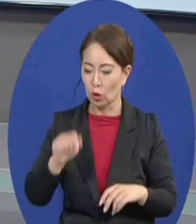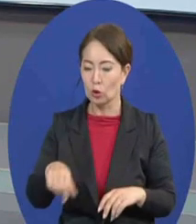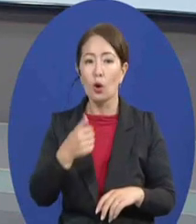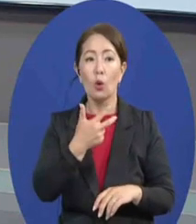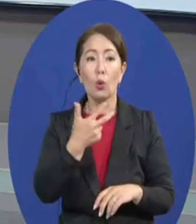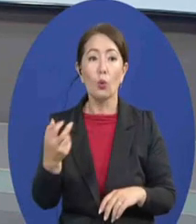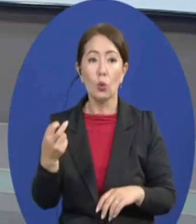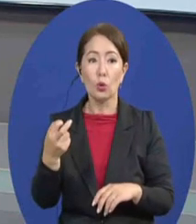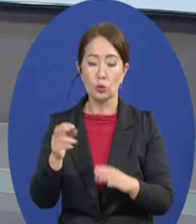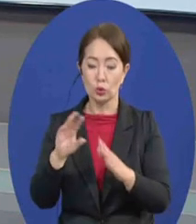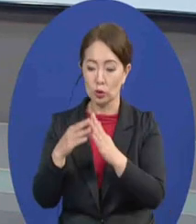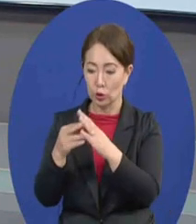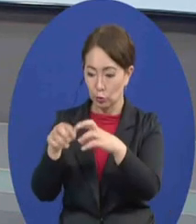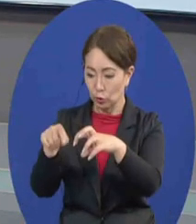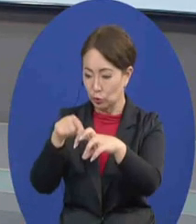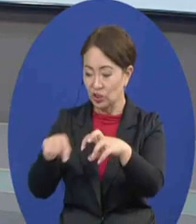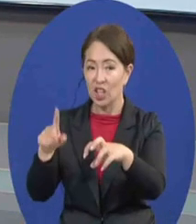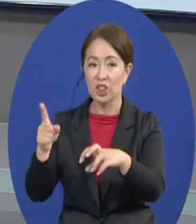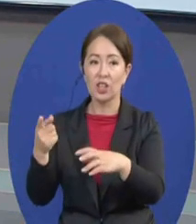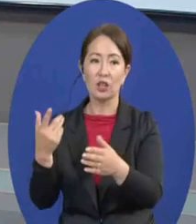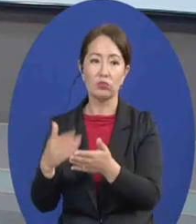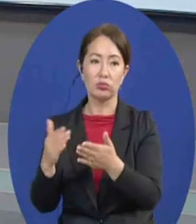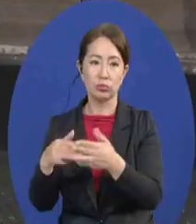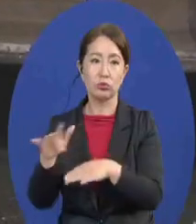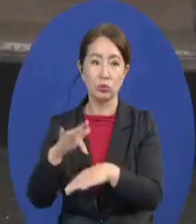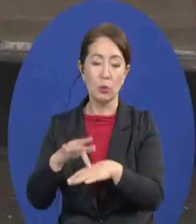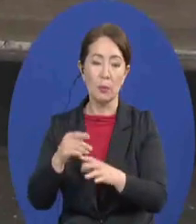дунд нэг борлуулалт тэнцэг байхаар төлөвлөж байна.